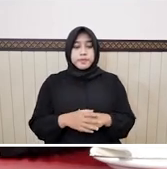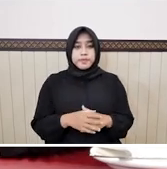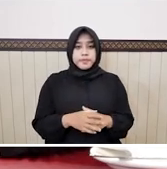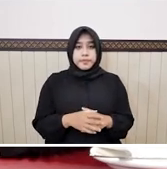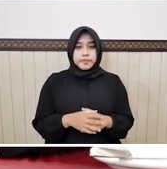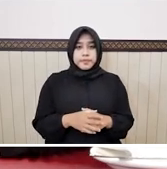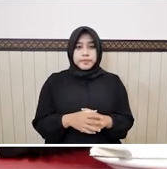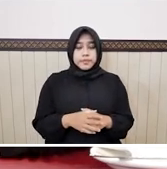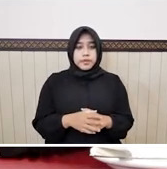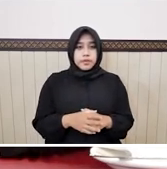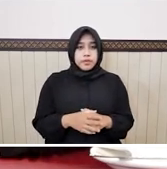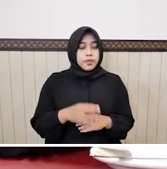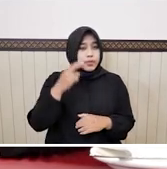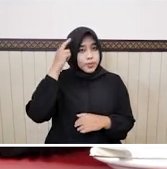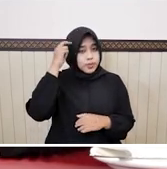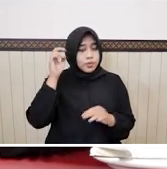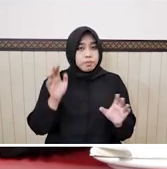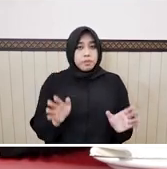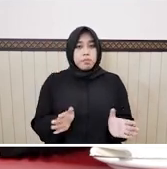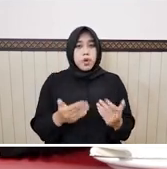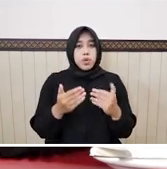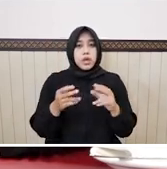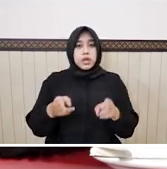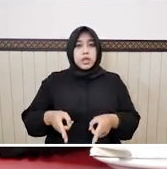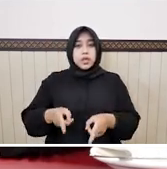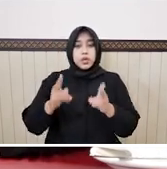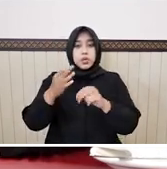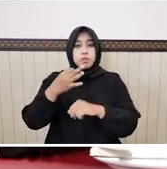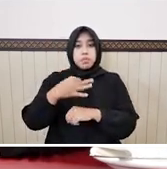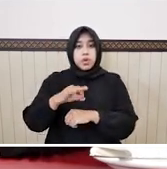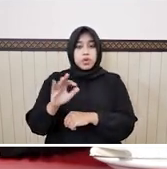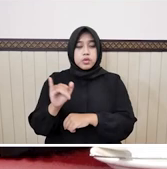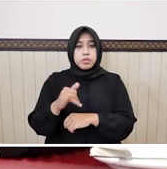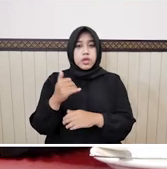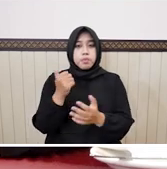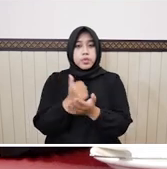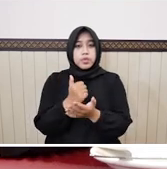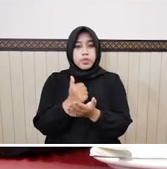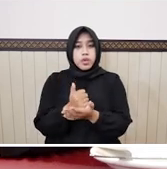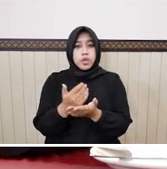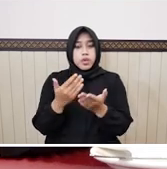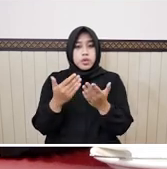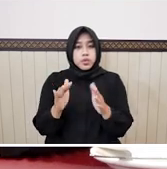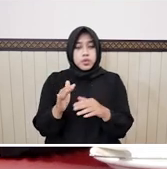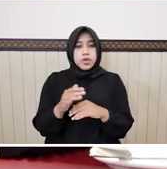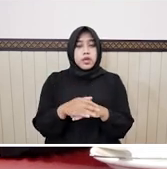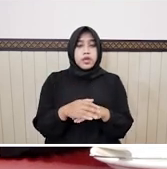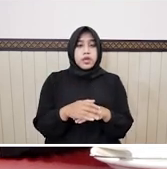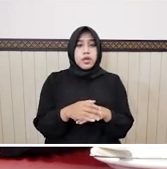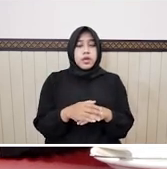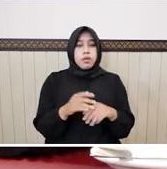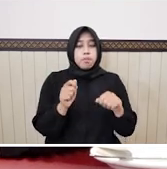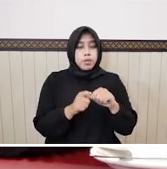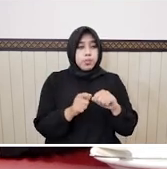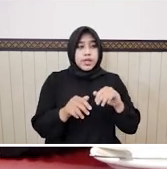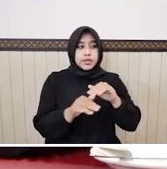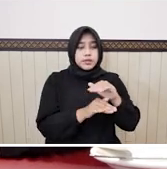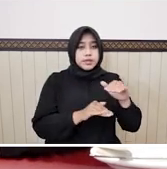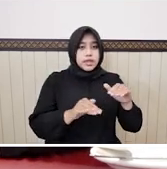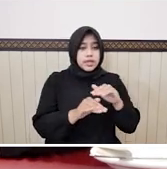eh untuk pembangunan gedung baru sepertinya sudah menetapkan dapatkan